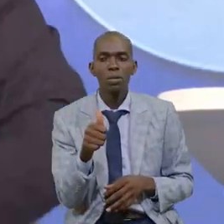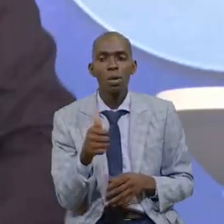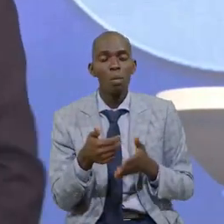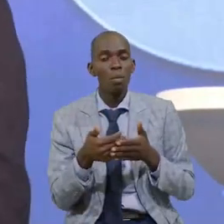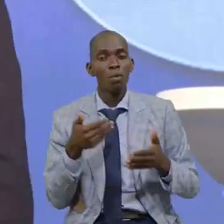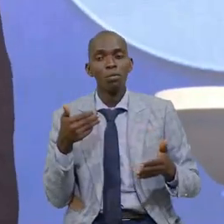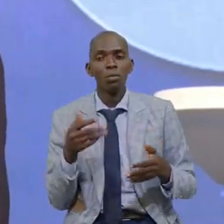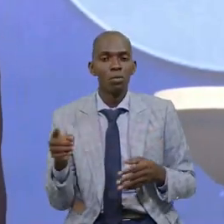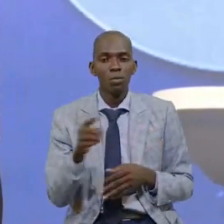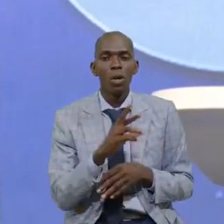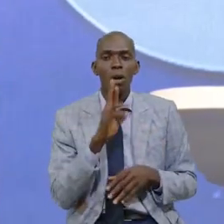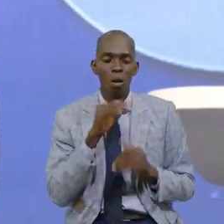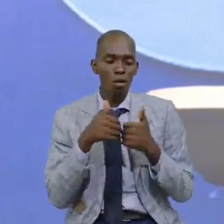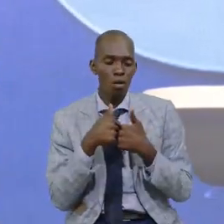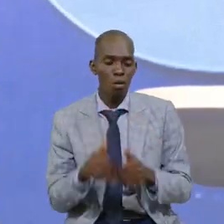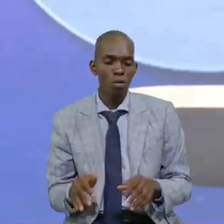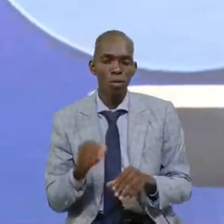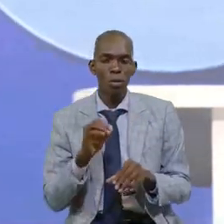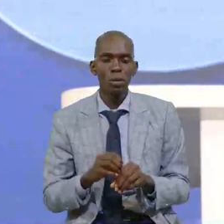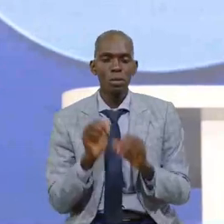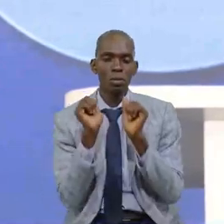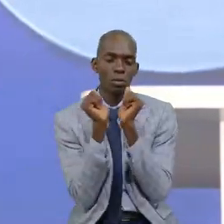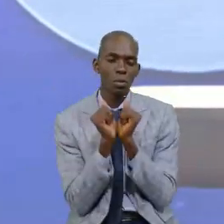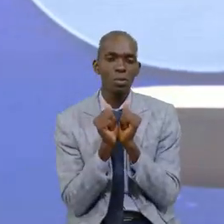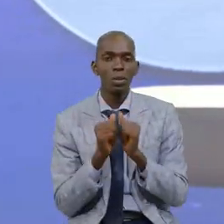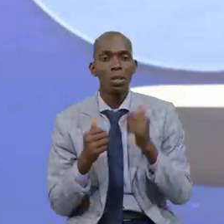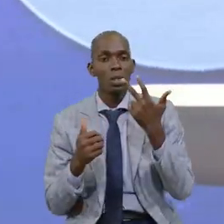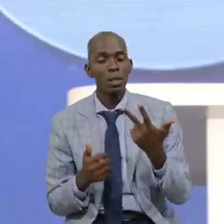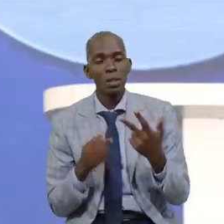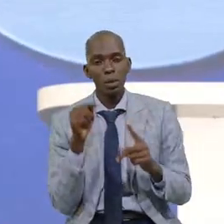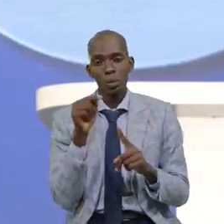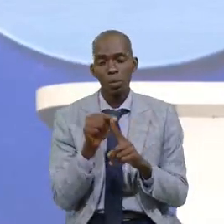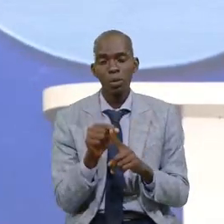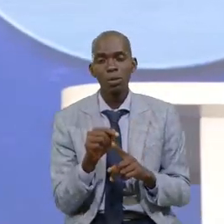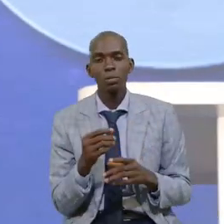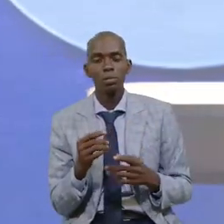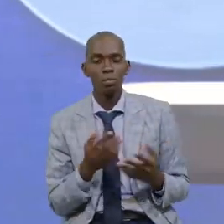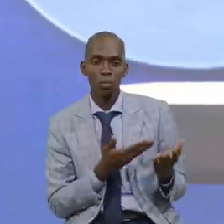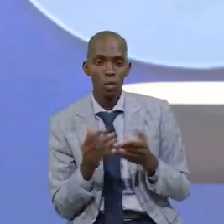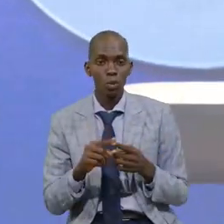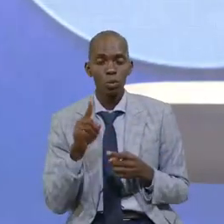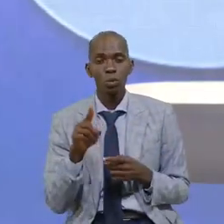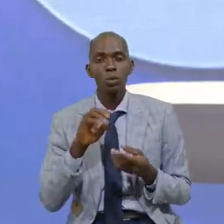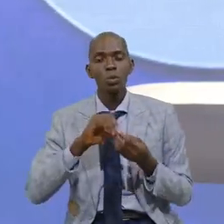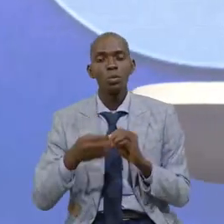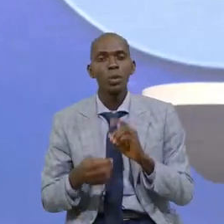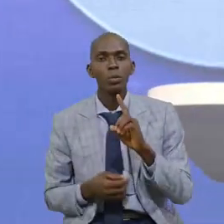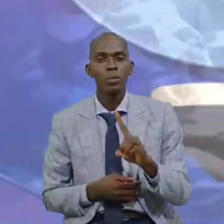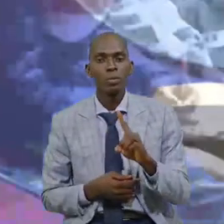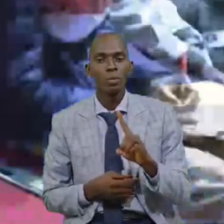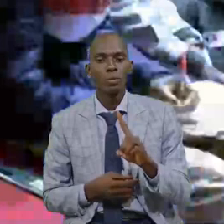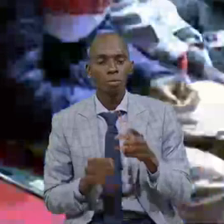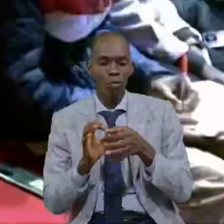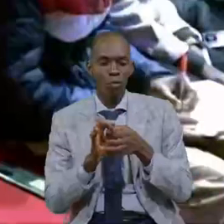Détache-toi de peur que tu ne te perdes en captivité. Il y a trois choses que je vous présente.